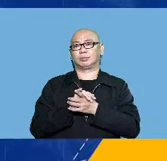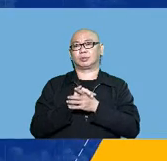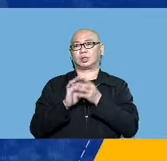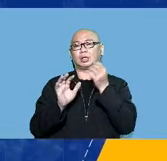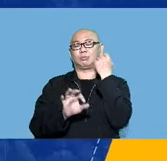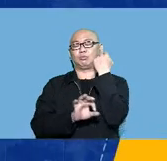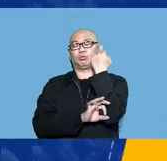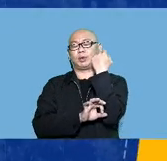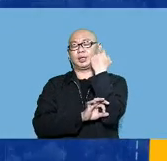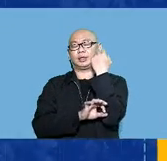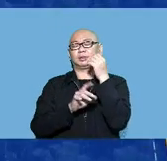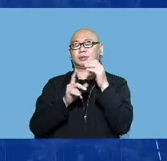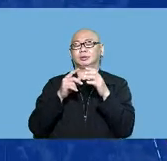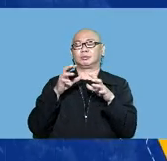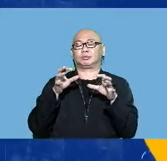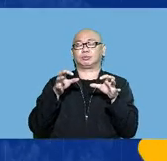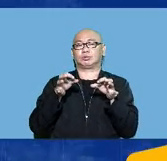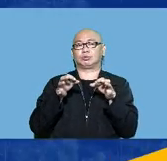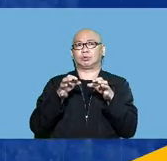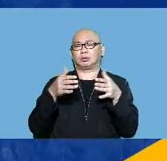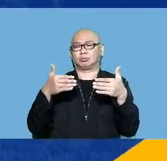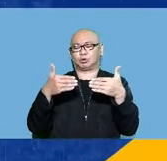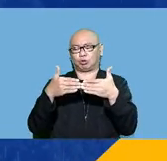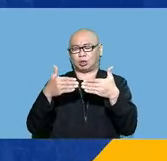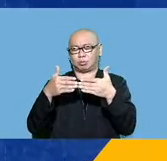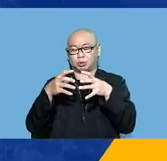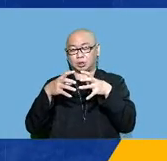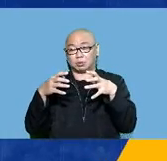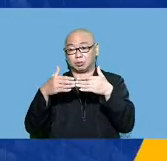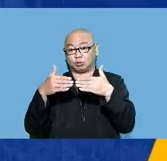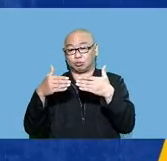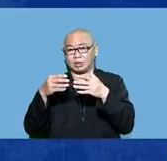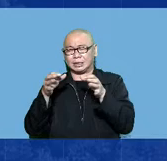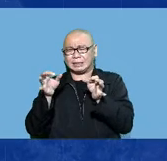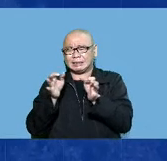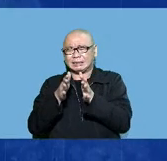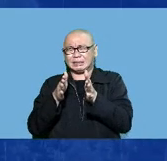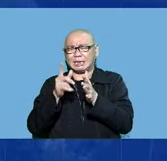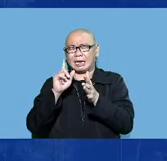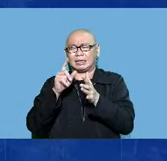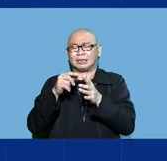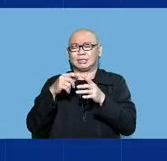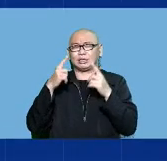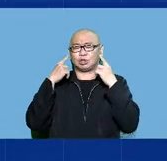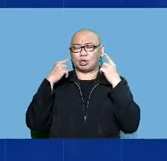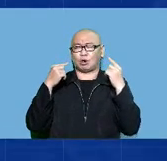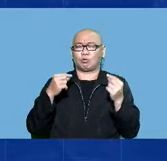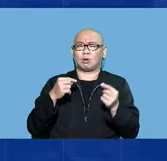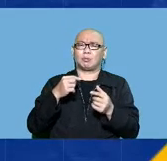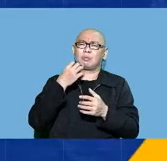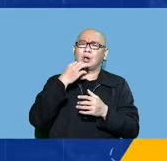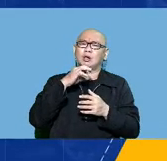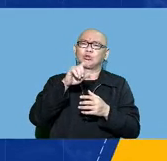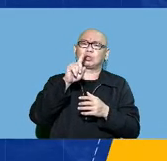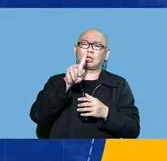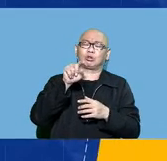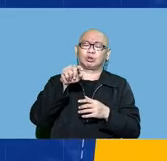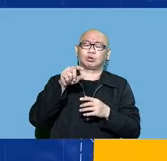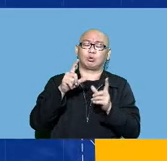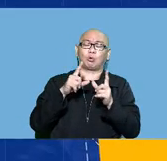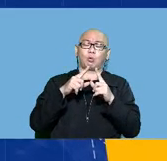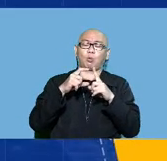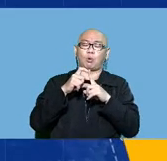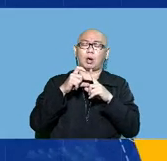bendungan-bendungan kecil, bendungan yang lain yang ada di Jawa saja baru satu itu Wadah